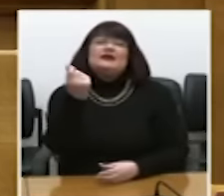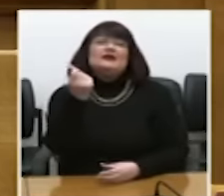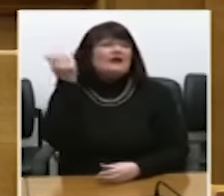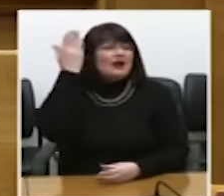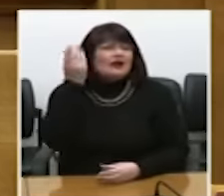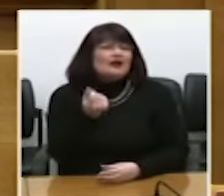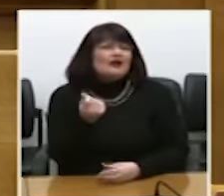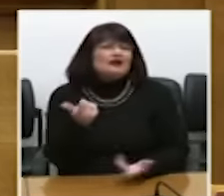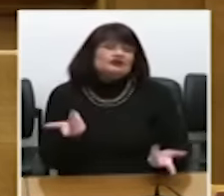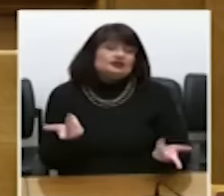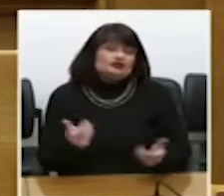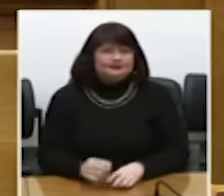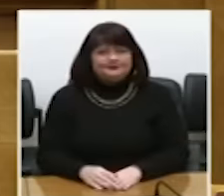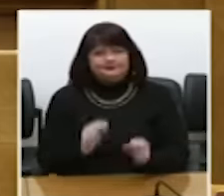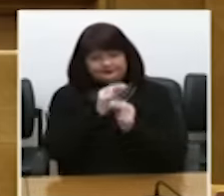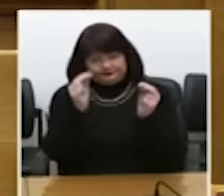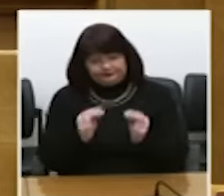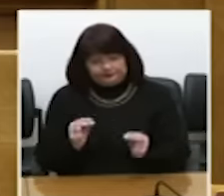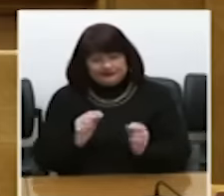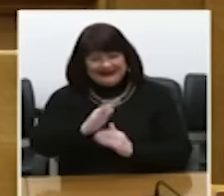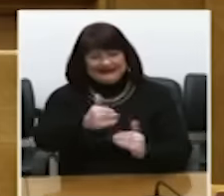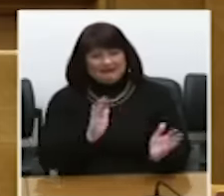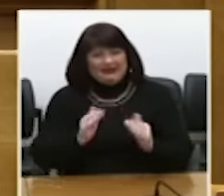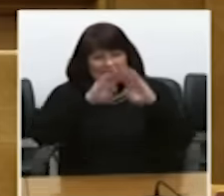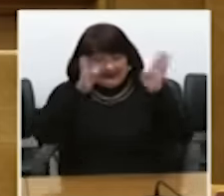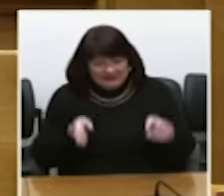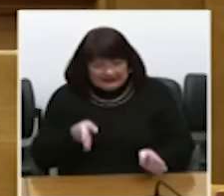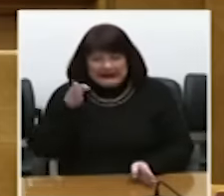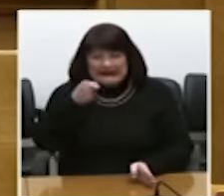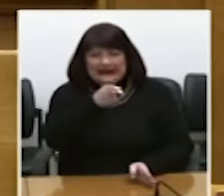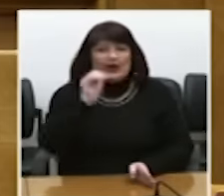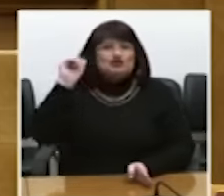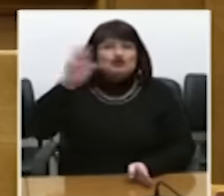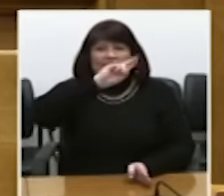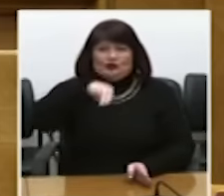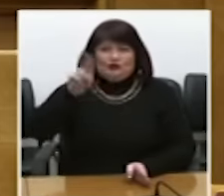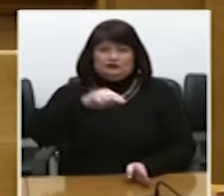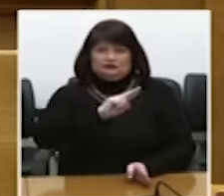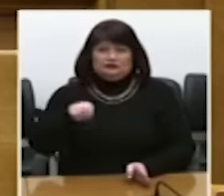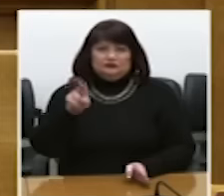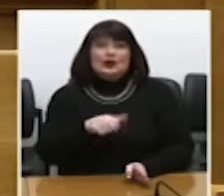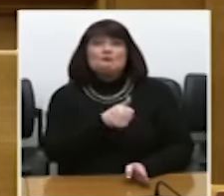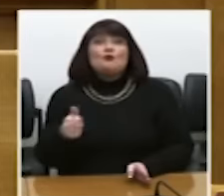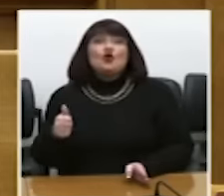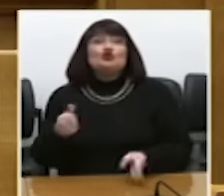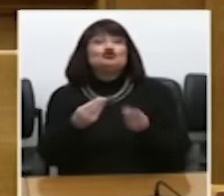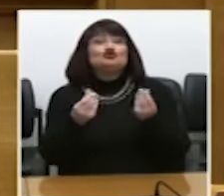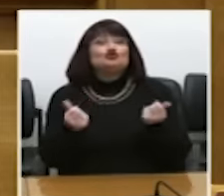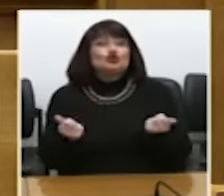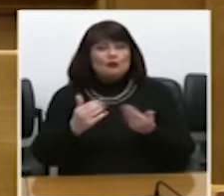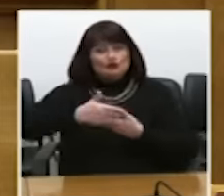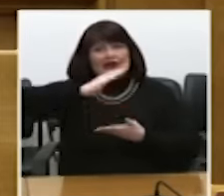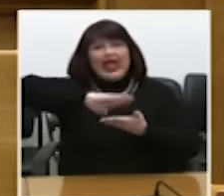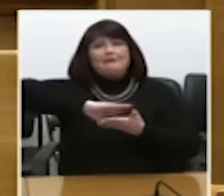κάνετε? Καταργείτε τελείως τα εκλογικά τμήματα του εξωτερικού και θεσμοθετείτε ως μοναδική επιλογή την επιστολική